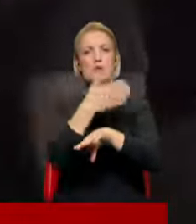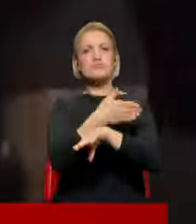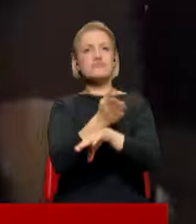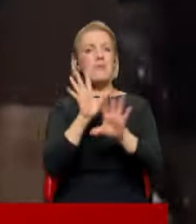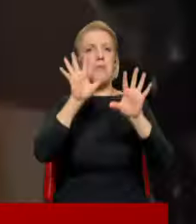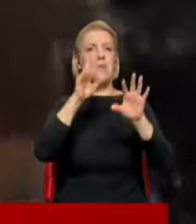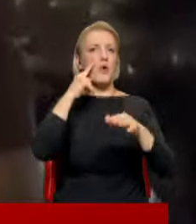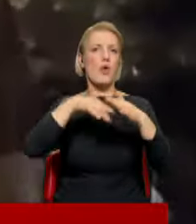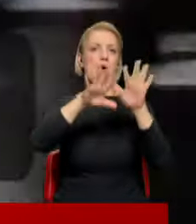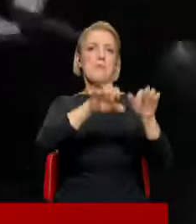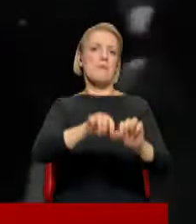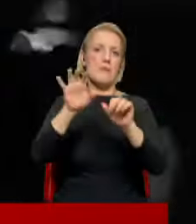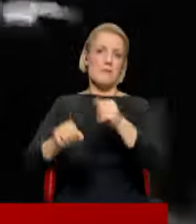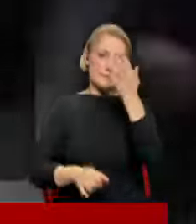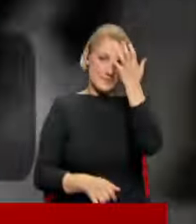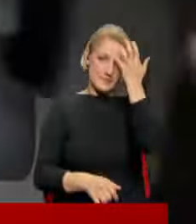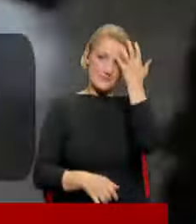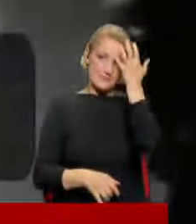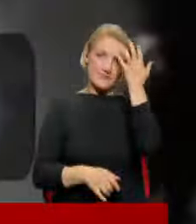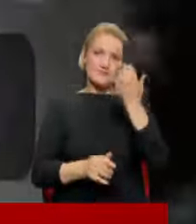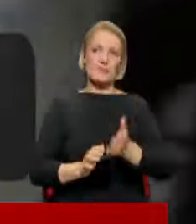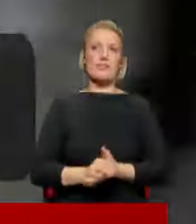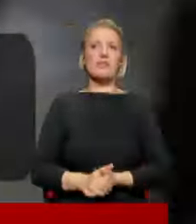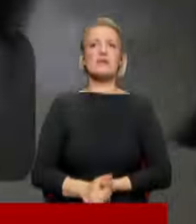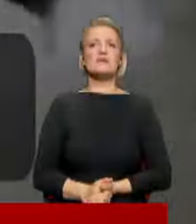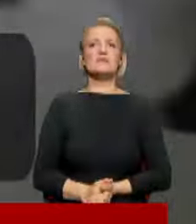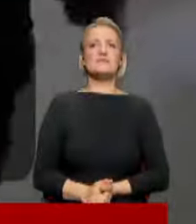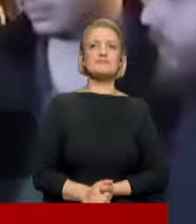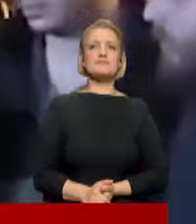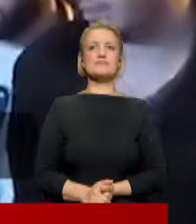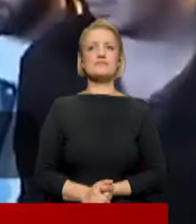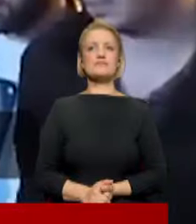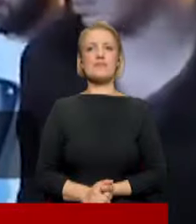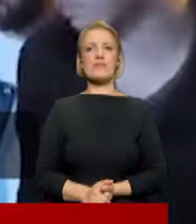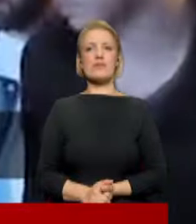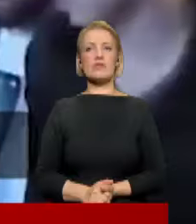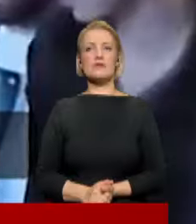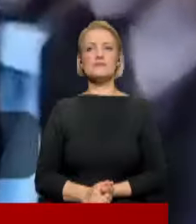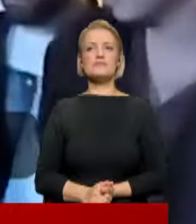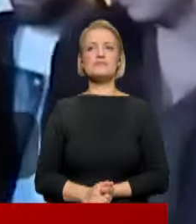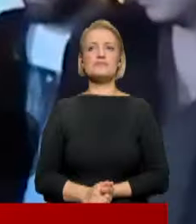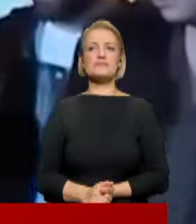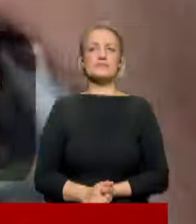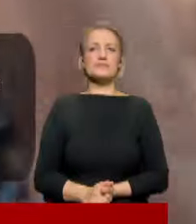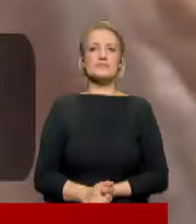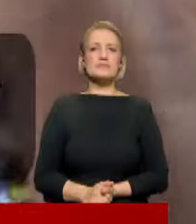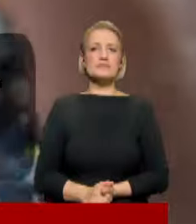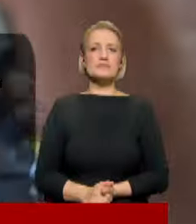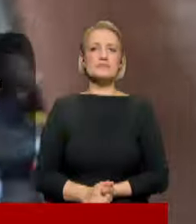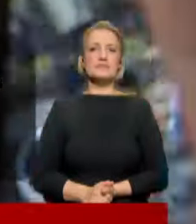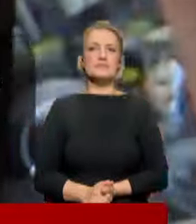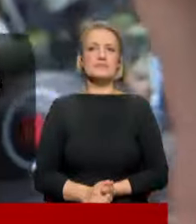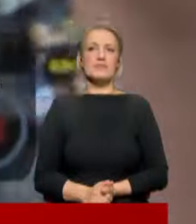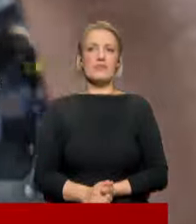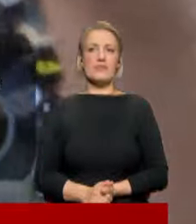gözaltısı öbür taraf Abi beni Ni alıyorsun Bana bir Gere söyle Kimse görmesin diye gece alıyorlar burasının